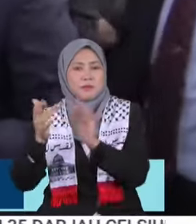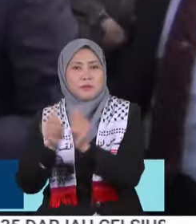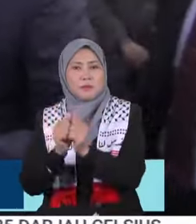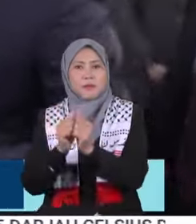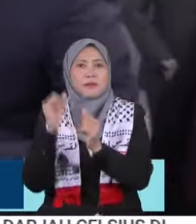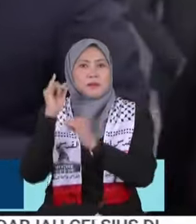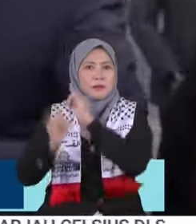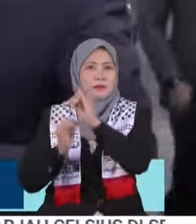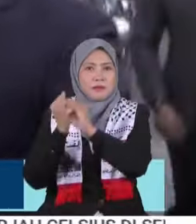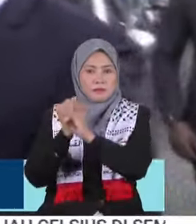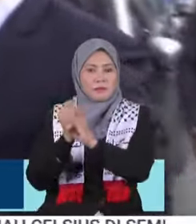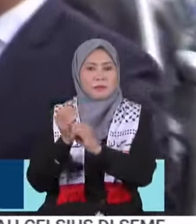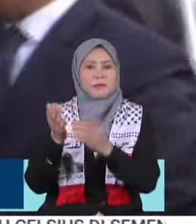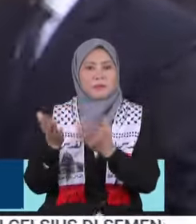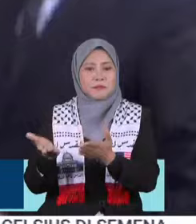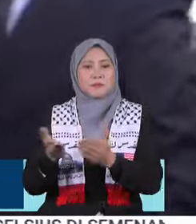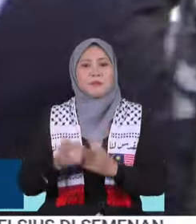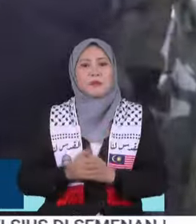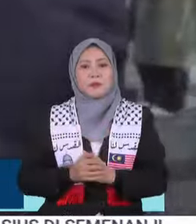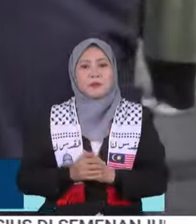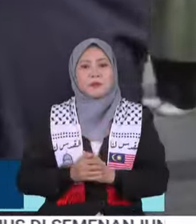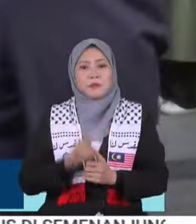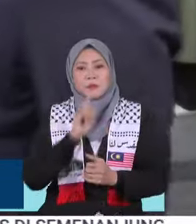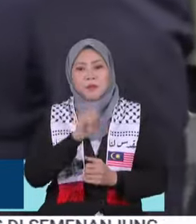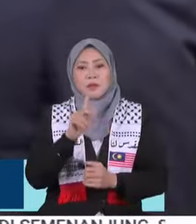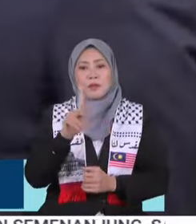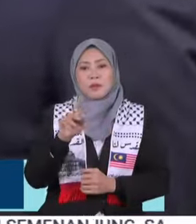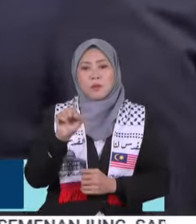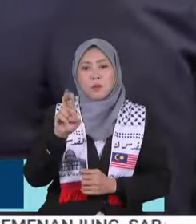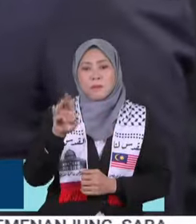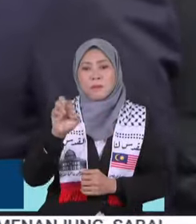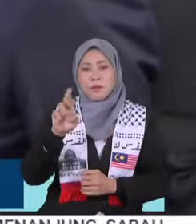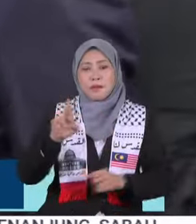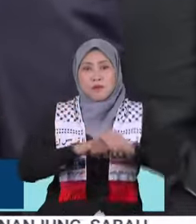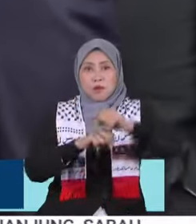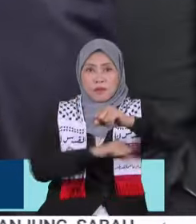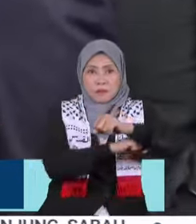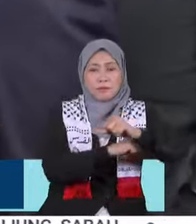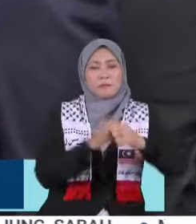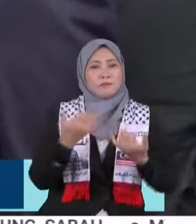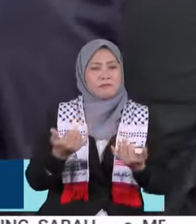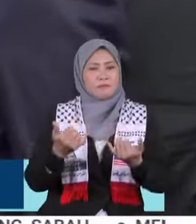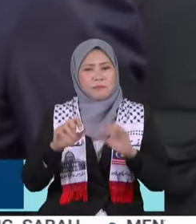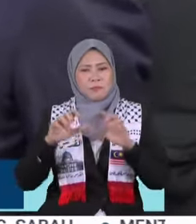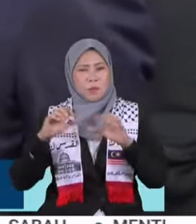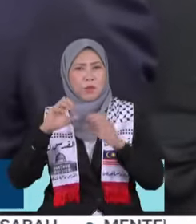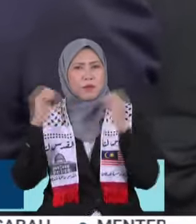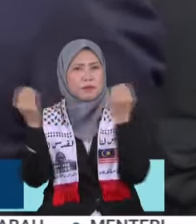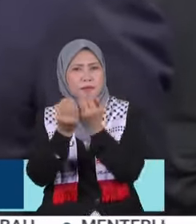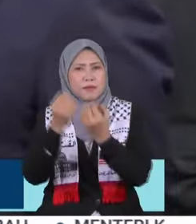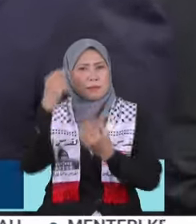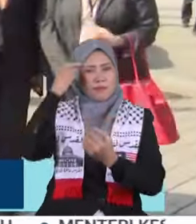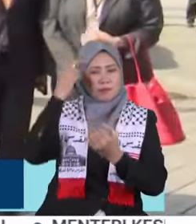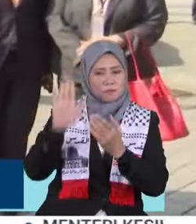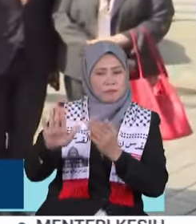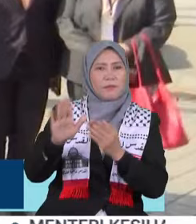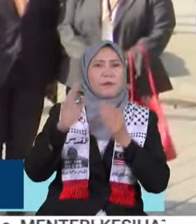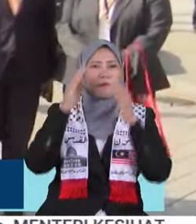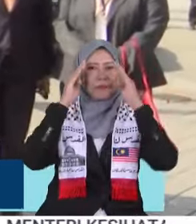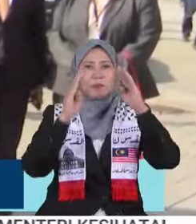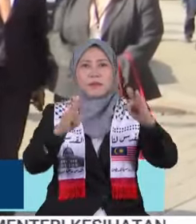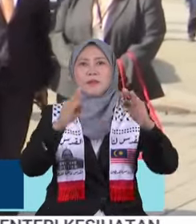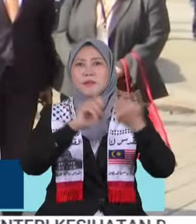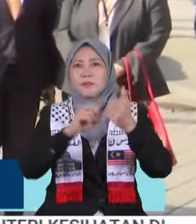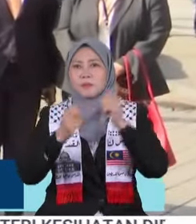Körber Foundation, Nora Muller. Körber Foundation merupakan sebuah organisasi pemikir dan penerbit bebas yang memfokus